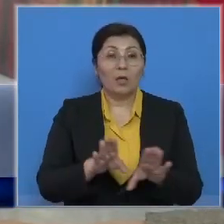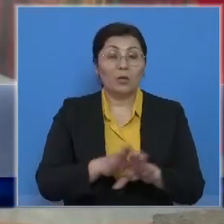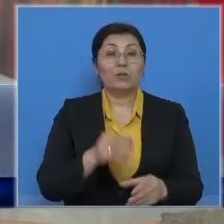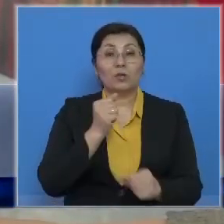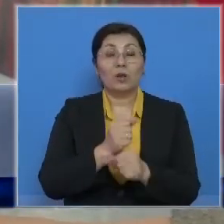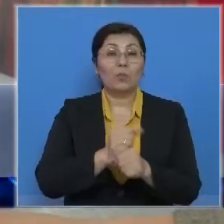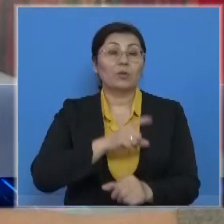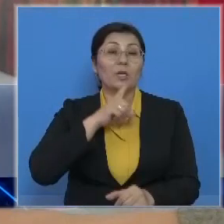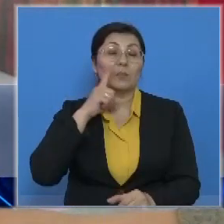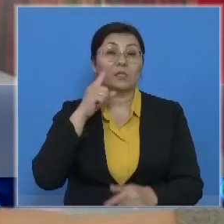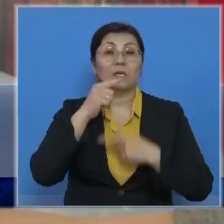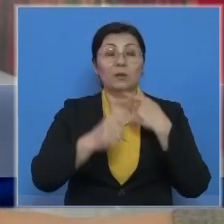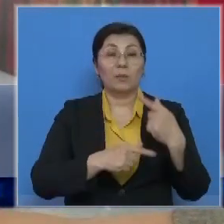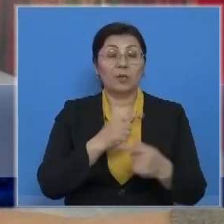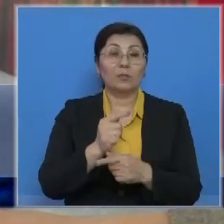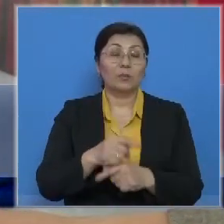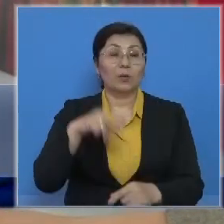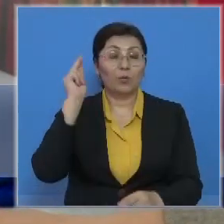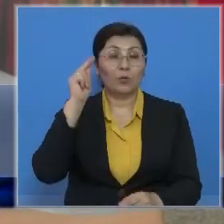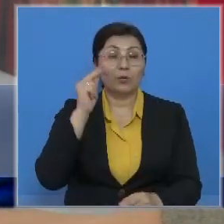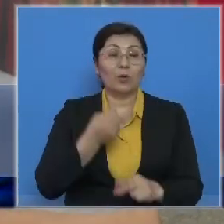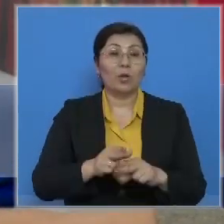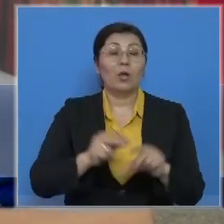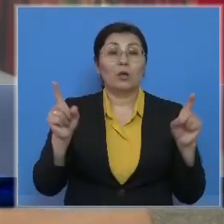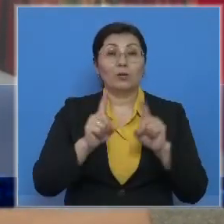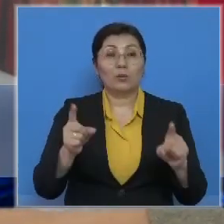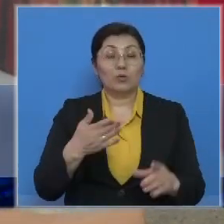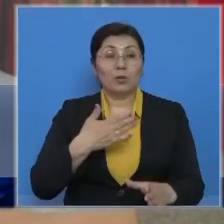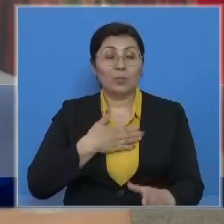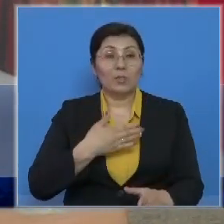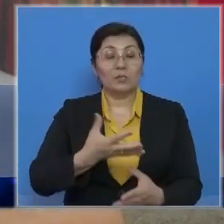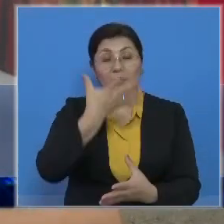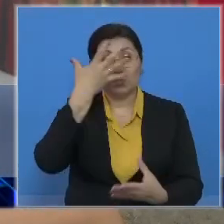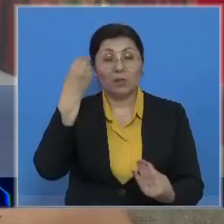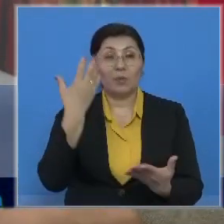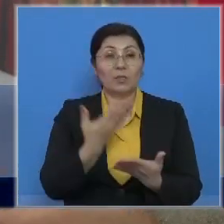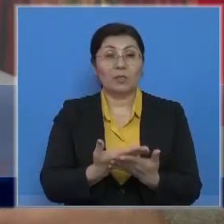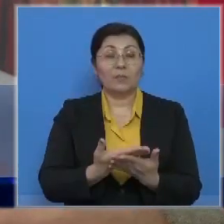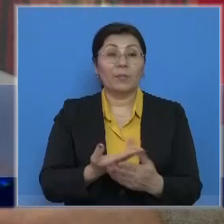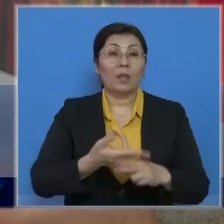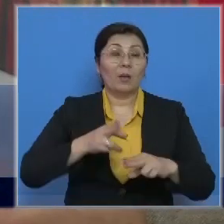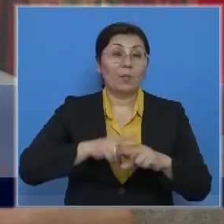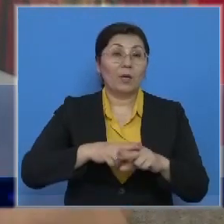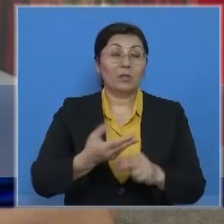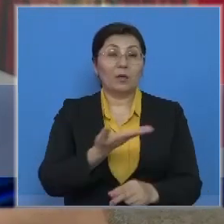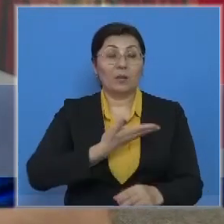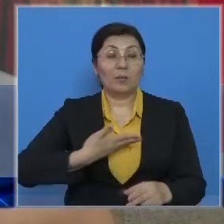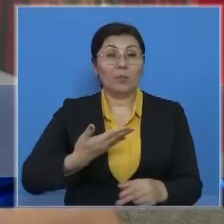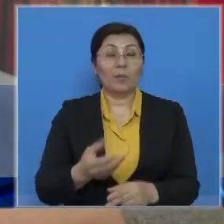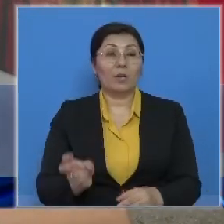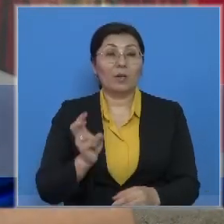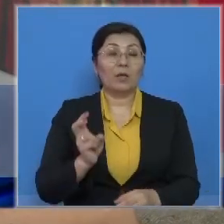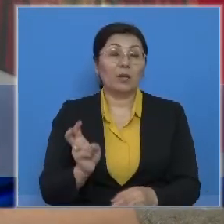поколением, изучаем то, что уже нами забыто. Поэтому мы ходим